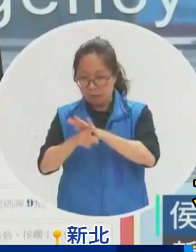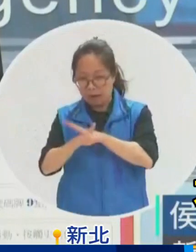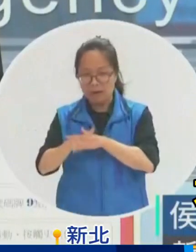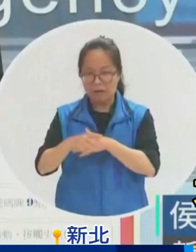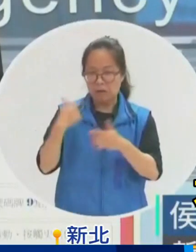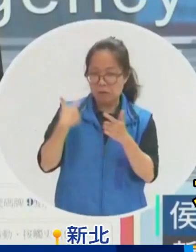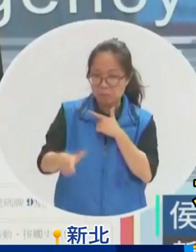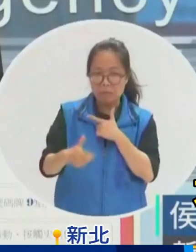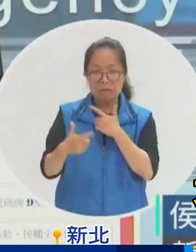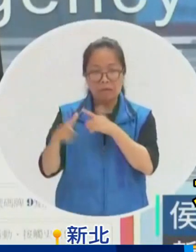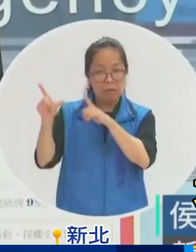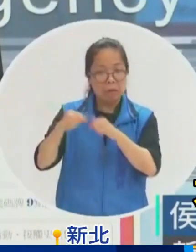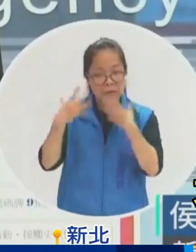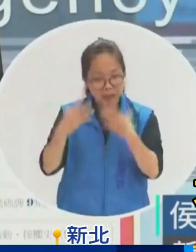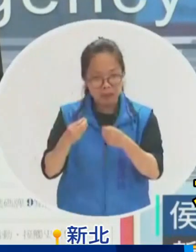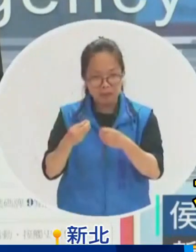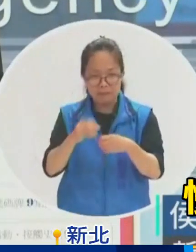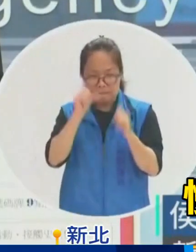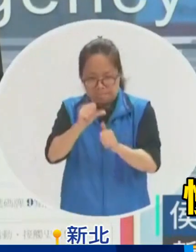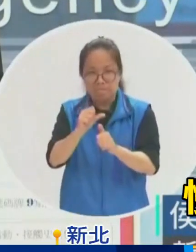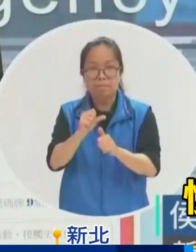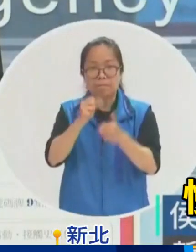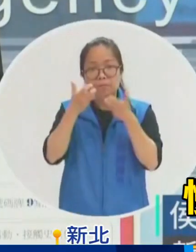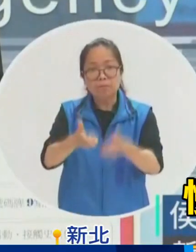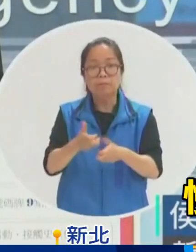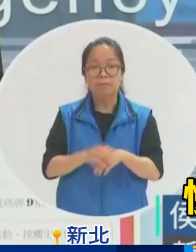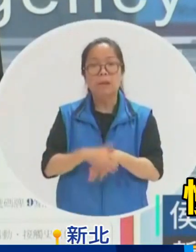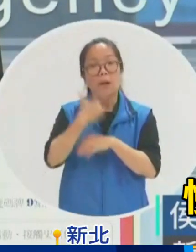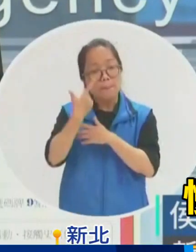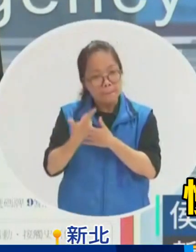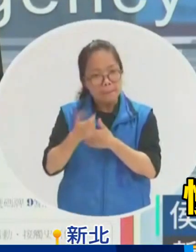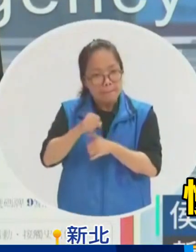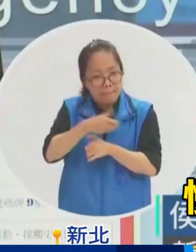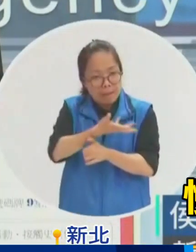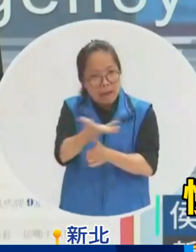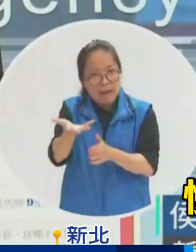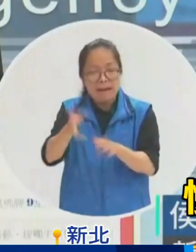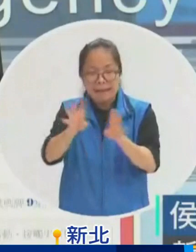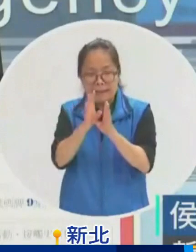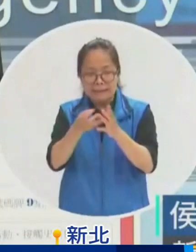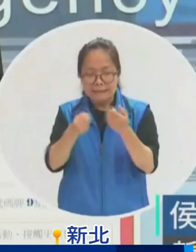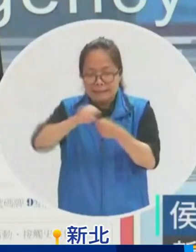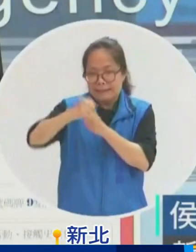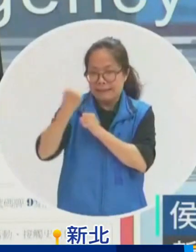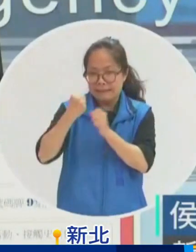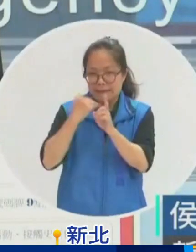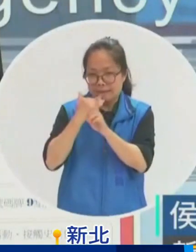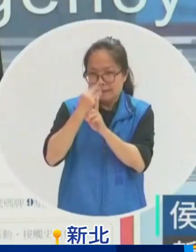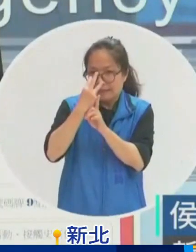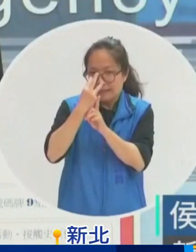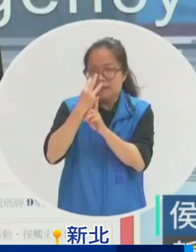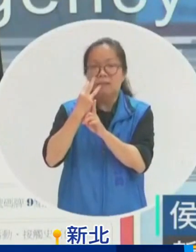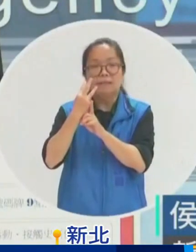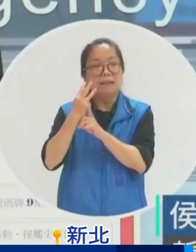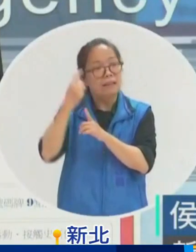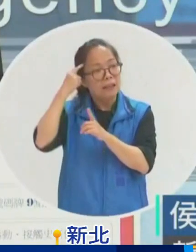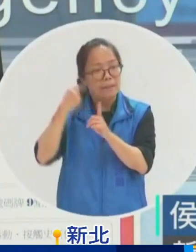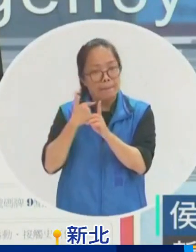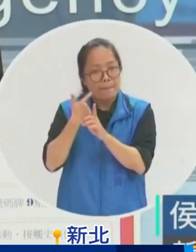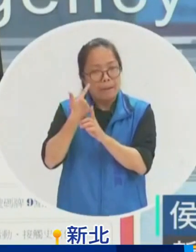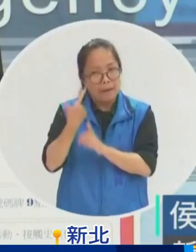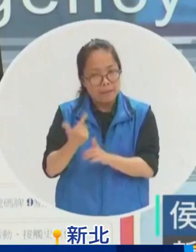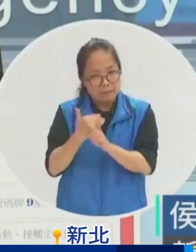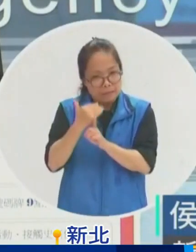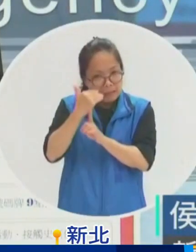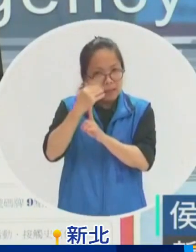守配合防疫的严格的处理，慢慢的我们开始强化到三级，视同慢慢走到